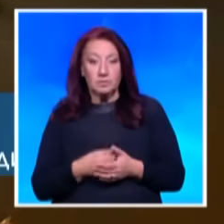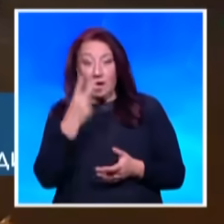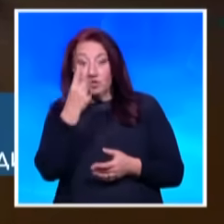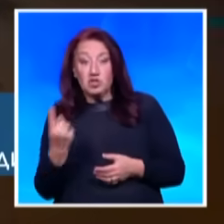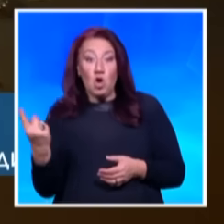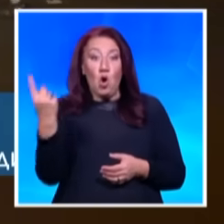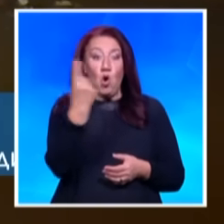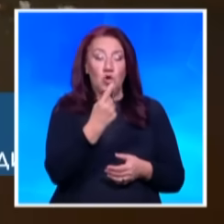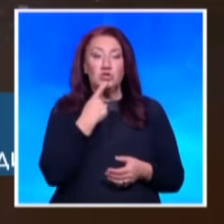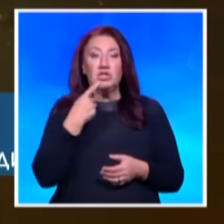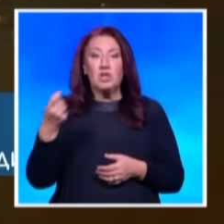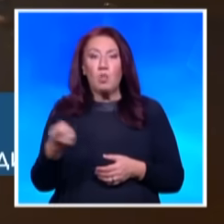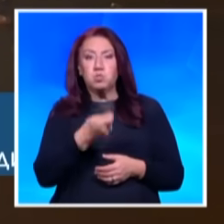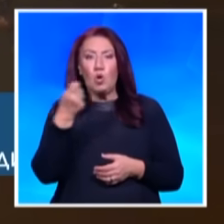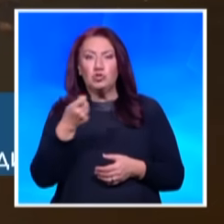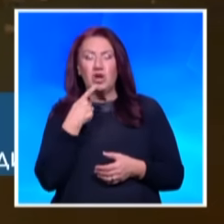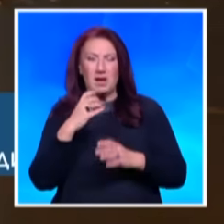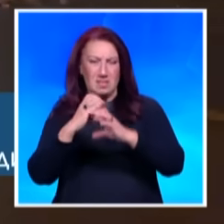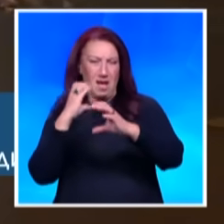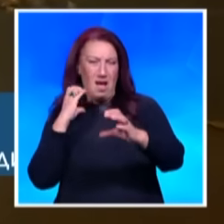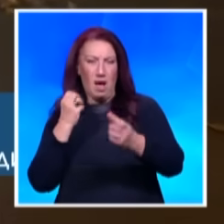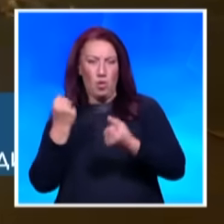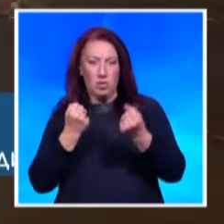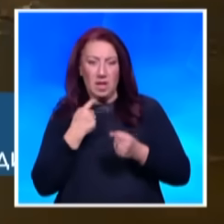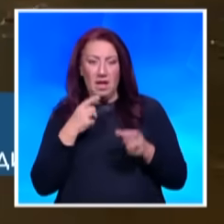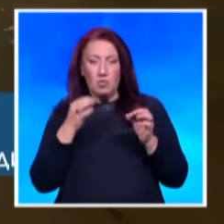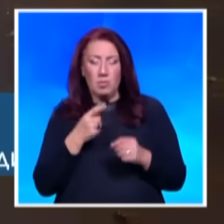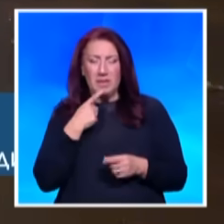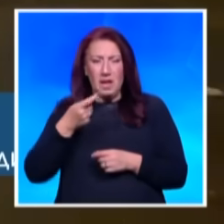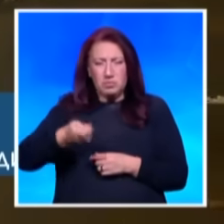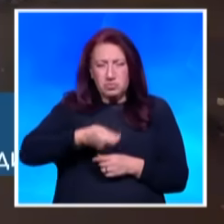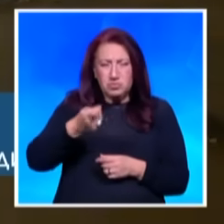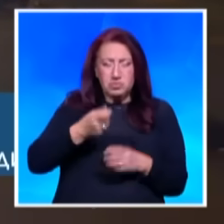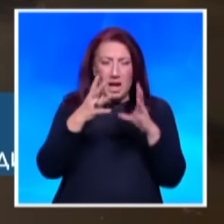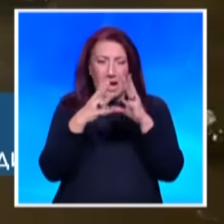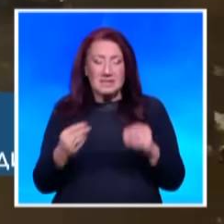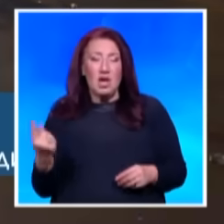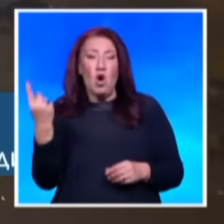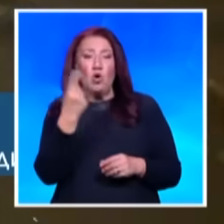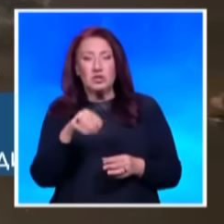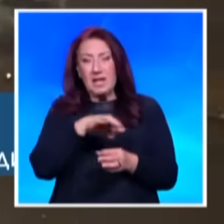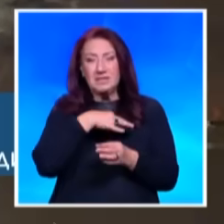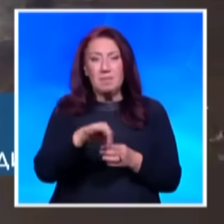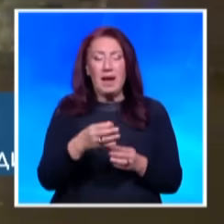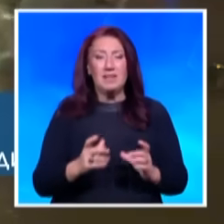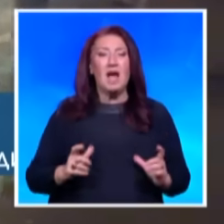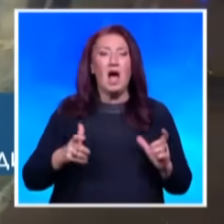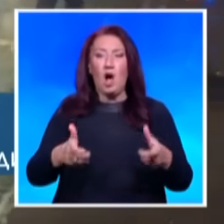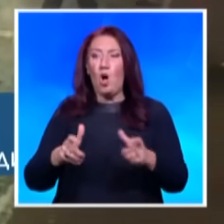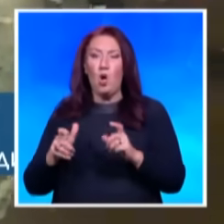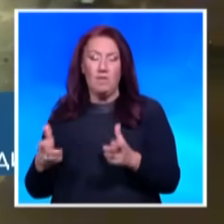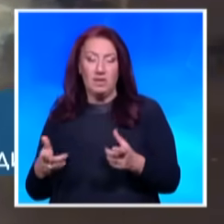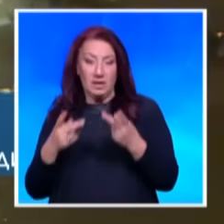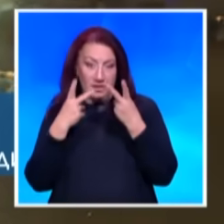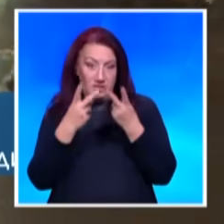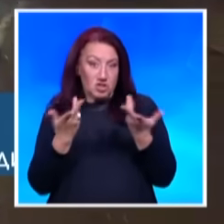пожарен автомобил се появи на място. В момента гасат още една запалена кофа за буклук. Виждате каква е